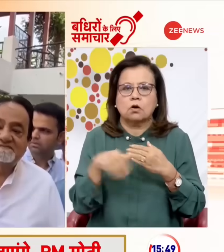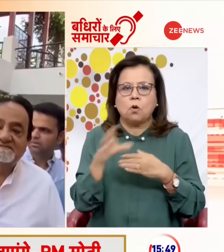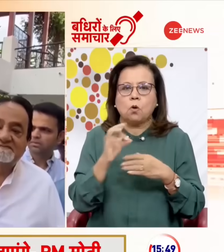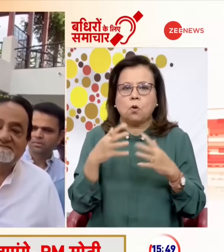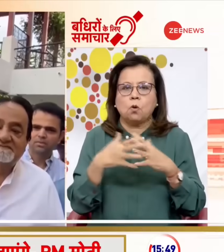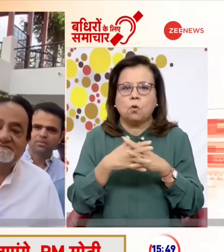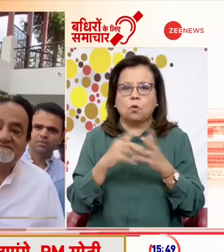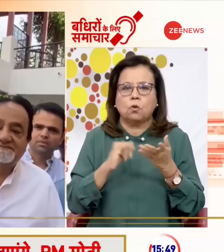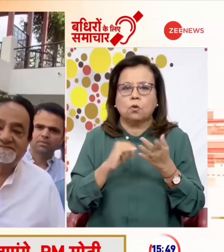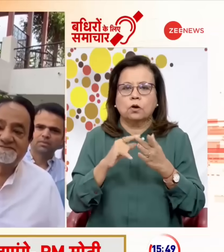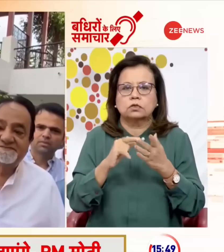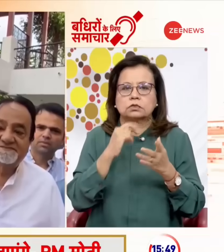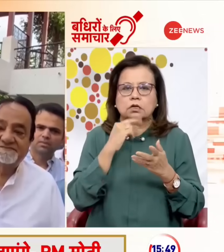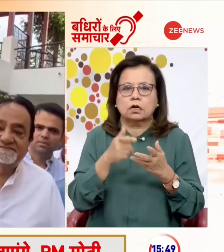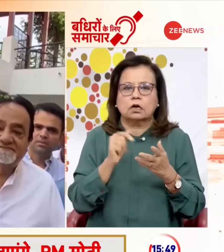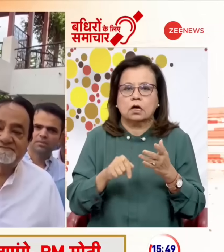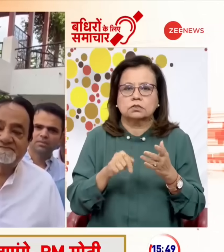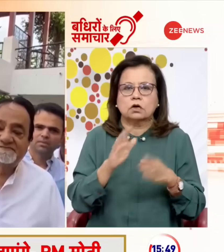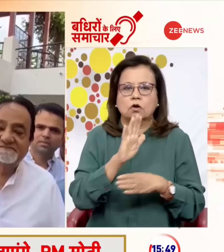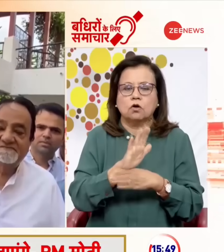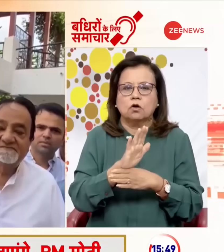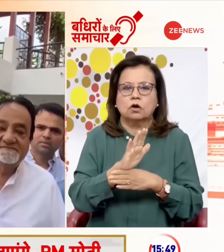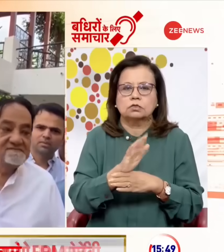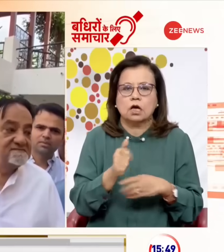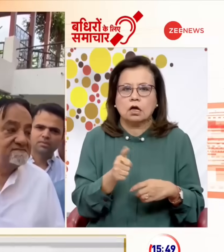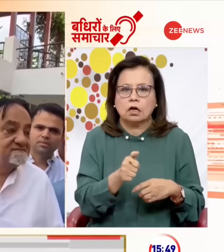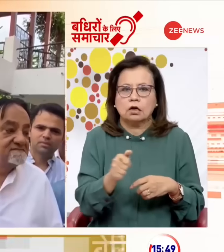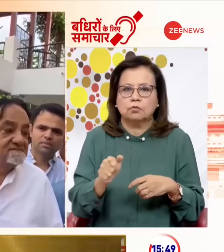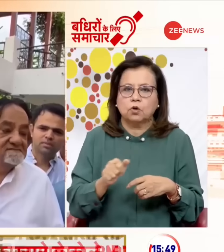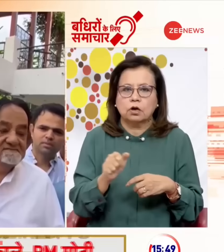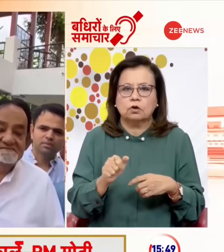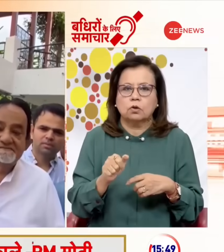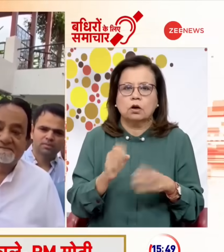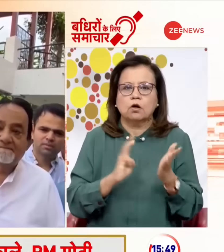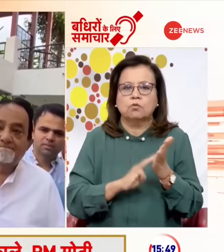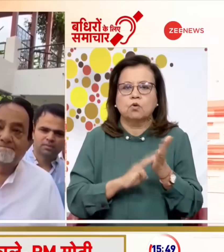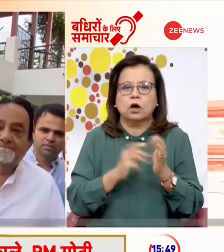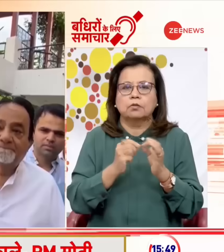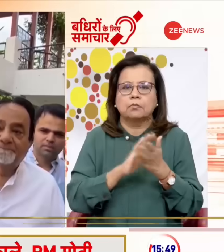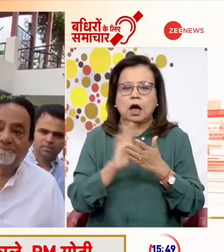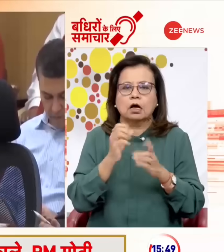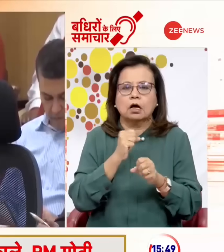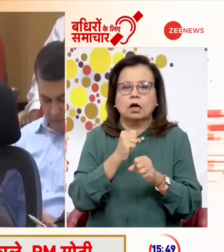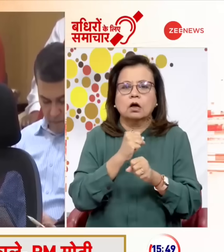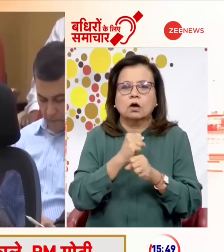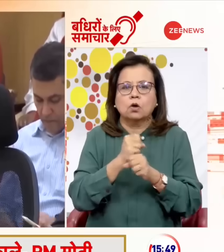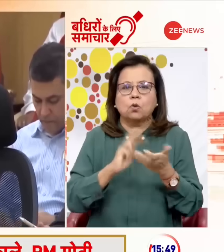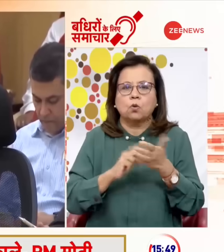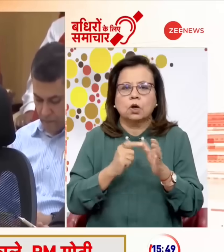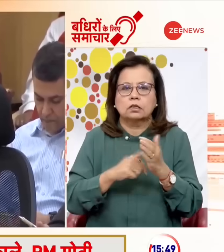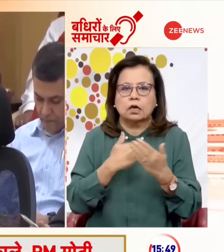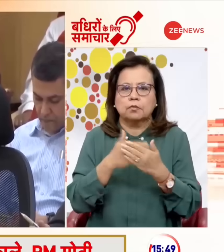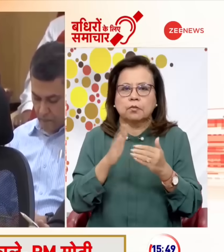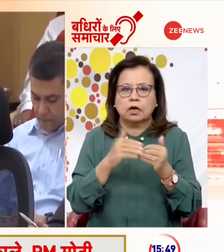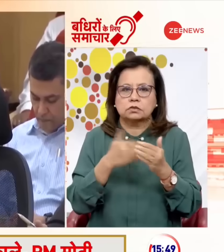है। ओवैसी ने कहा कि आज कांग्रेस का रिमोट कंट्रोल मोहन भागवत के पास